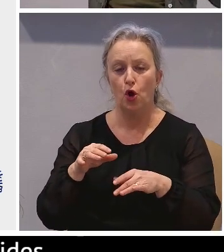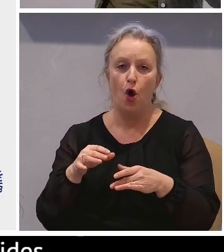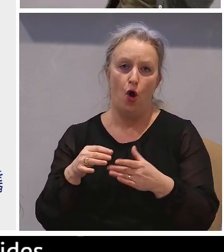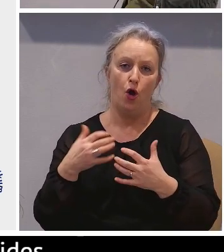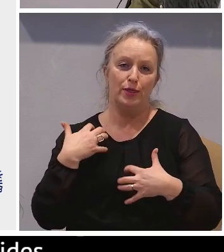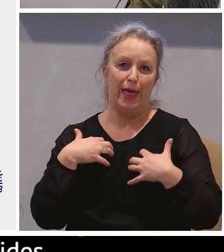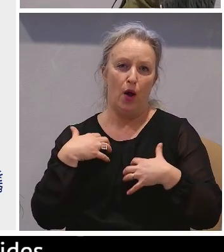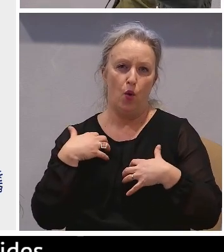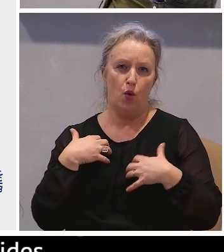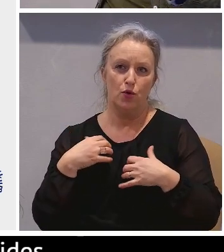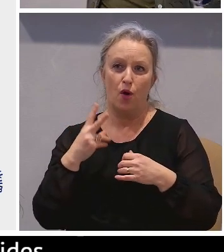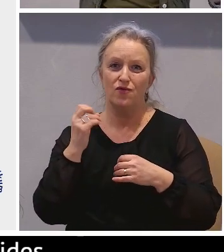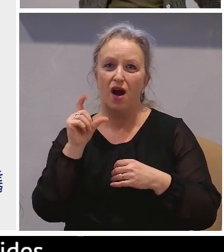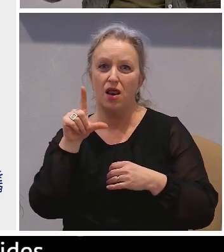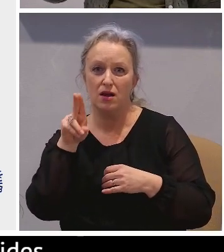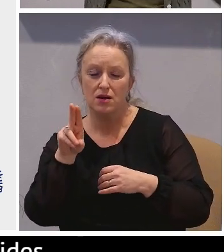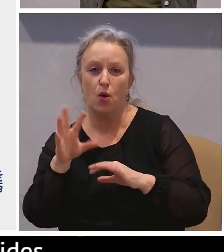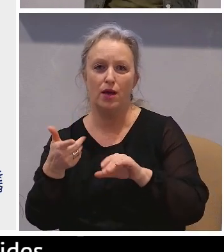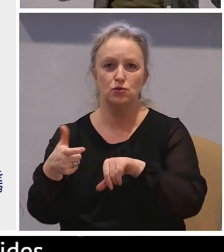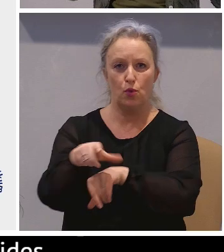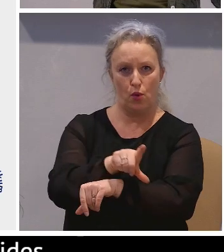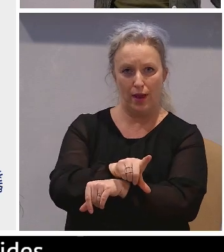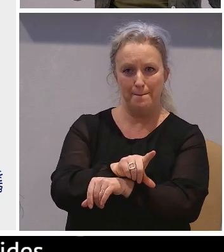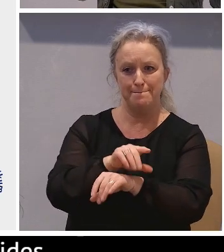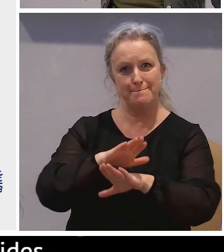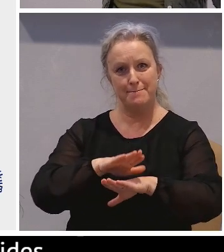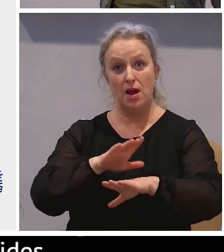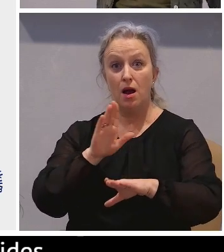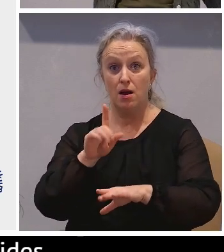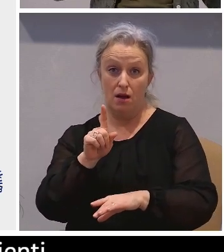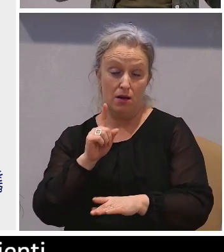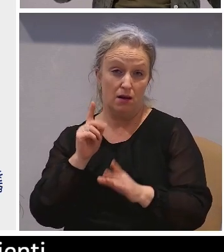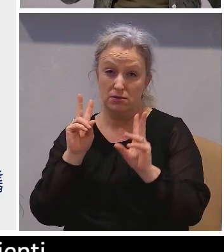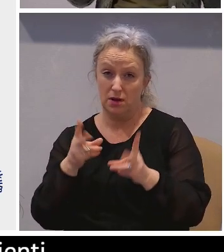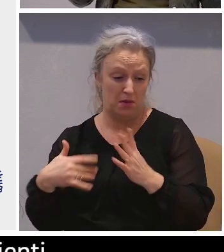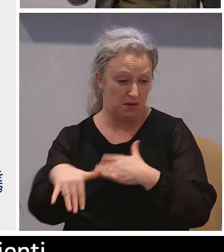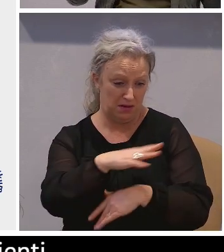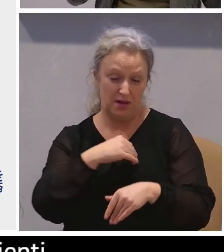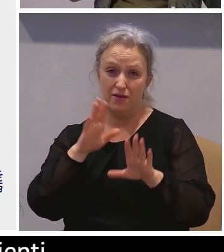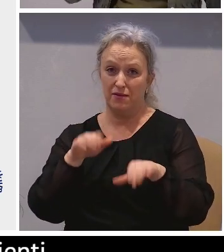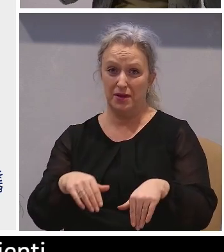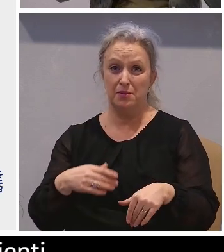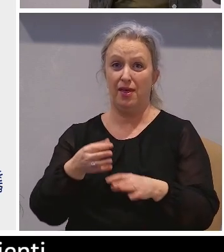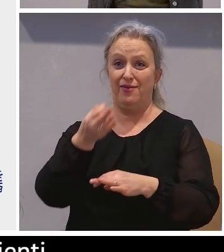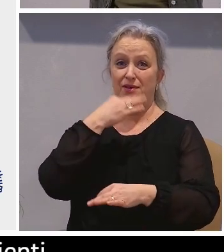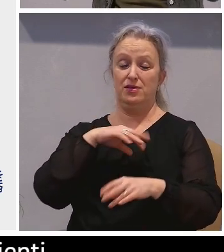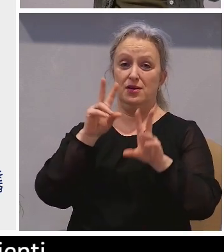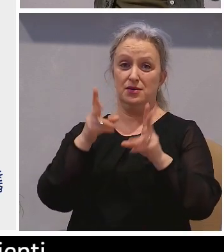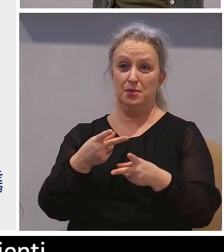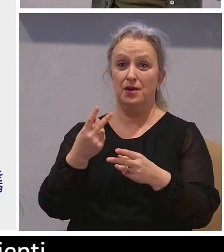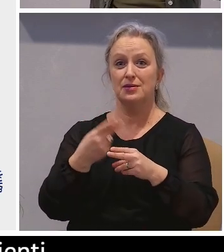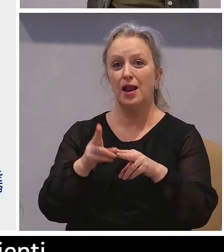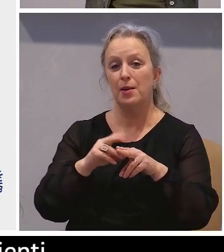patients valku oleks rohkem, affected. aga seda võime me kõik teiega võtta, The drug has sellepärast to et see be toimib taken selles daily. SMN2